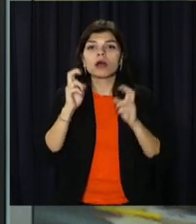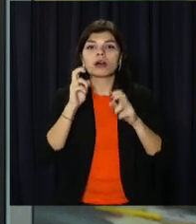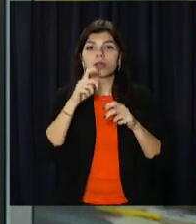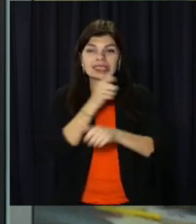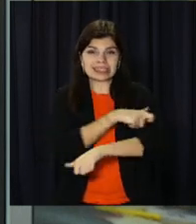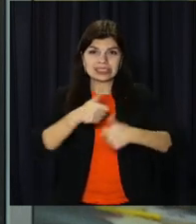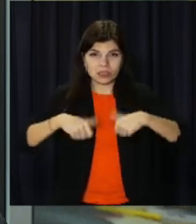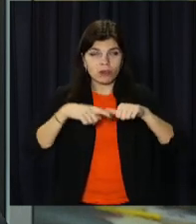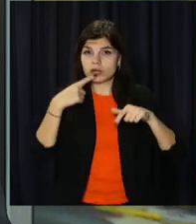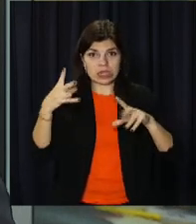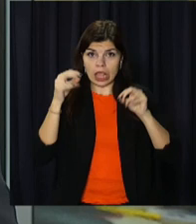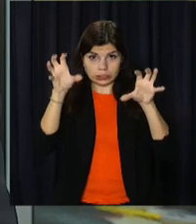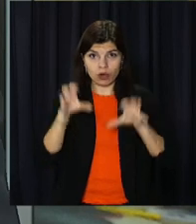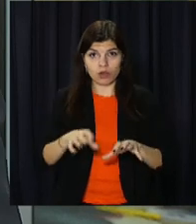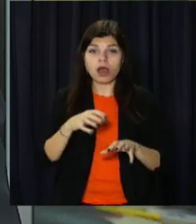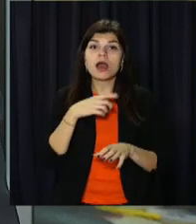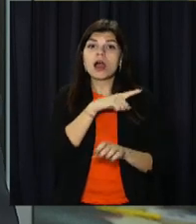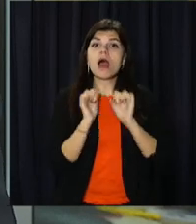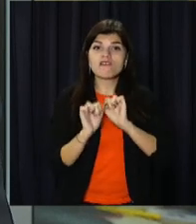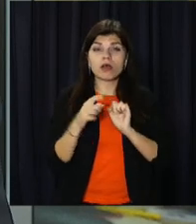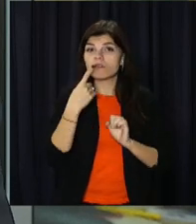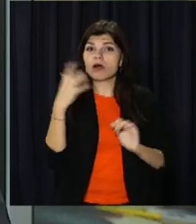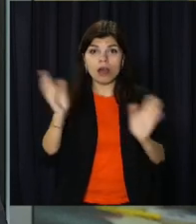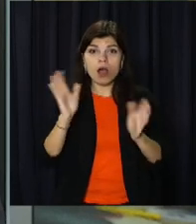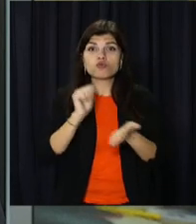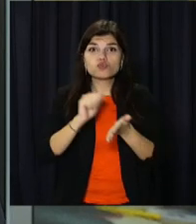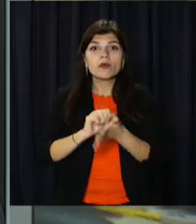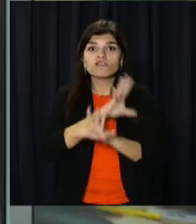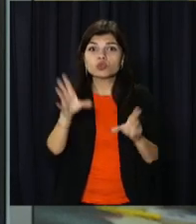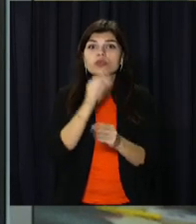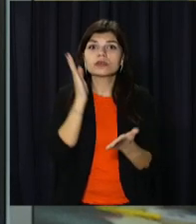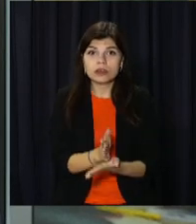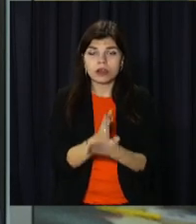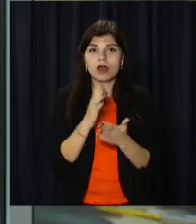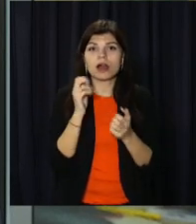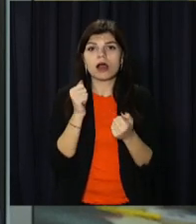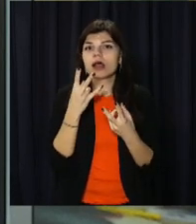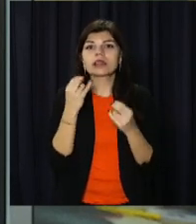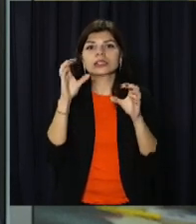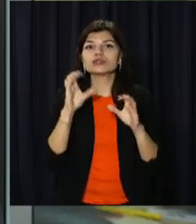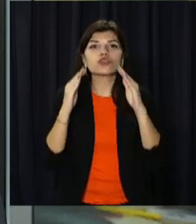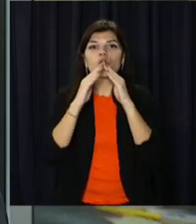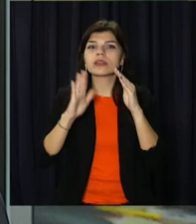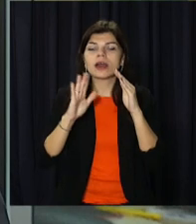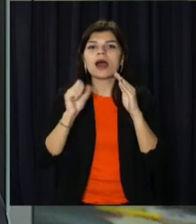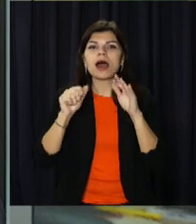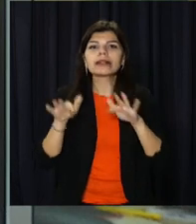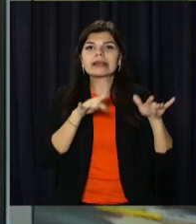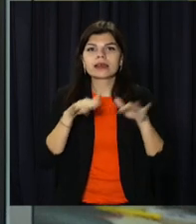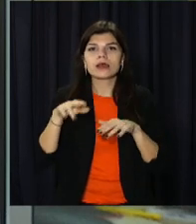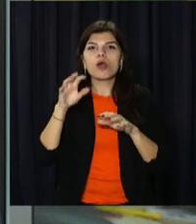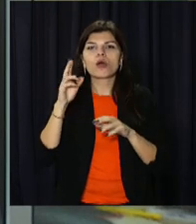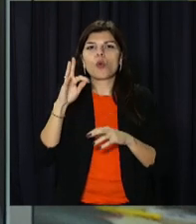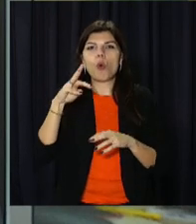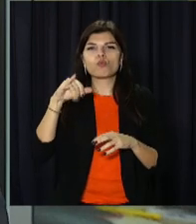інспекції незаконна. Адвокат власника ж заперечує. Каже, документи всі є, а незаконна не будівля, а дії комунальників. За